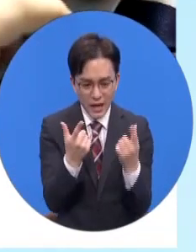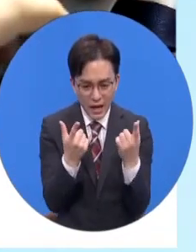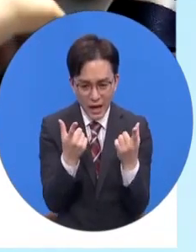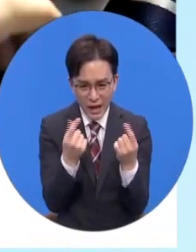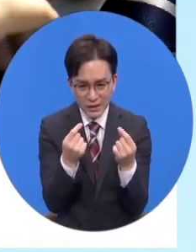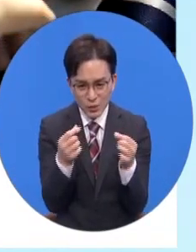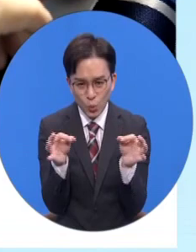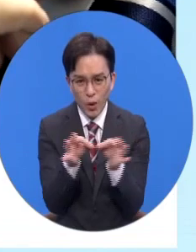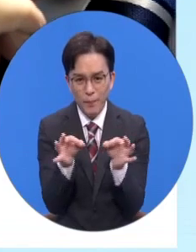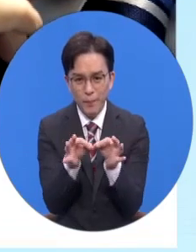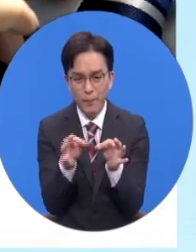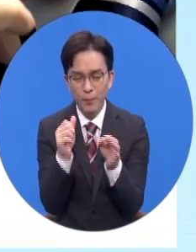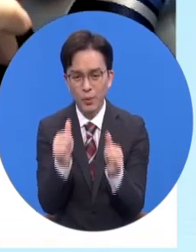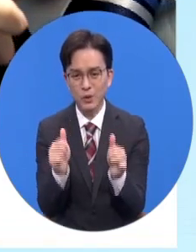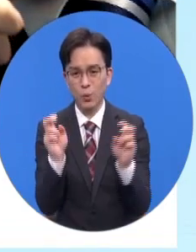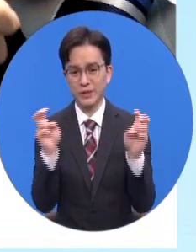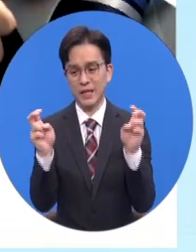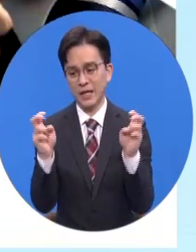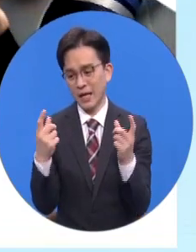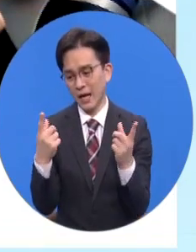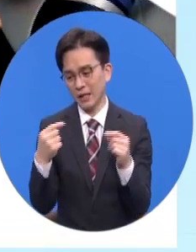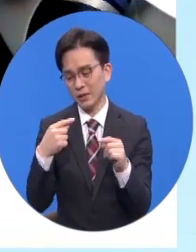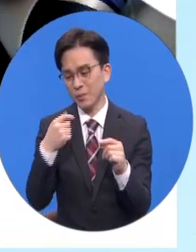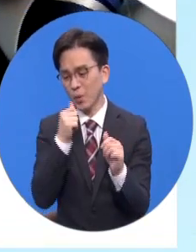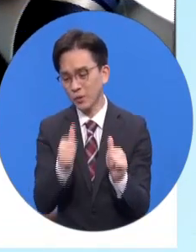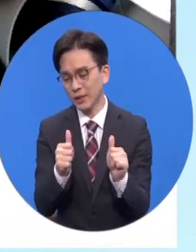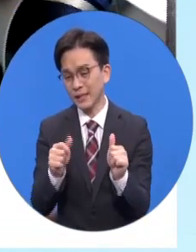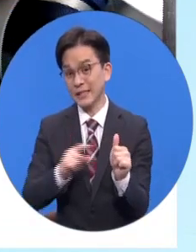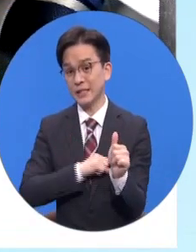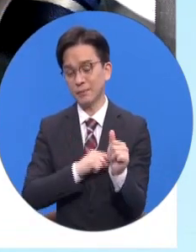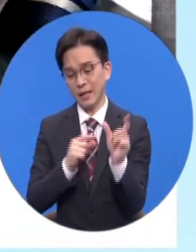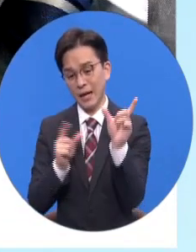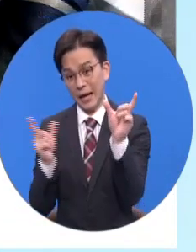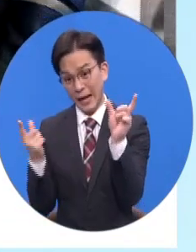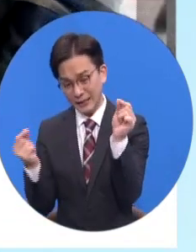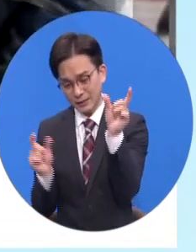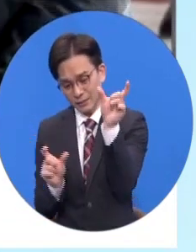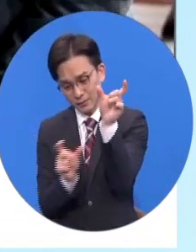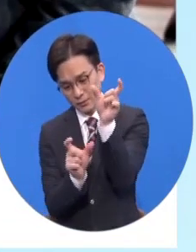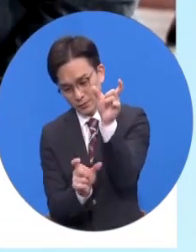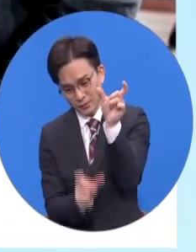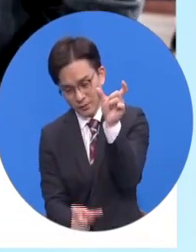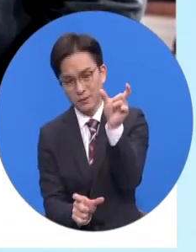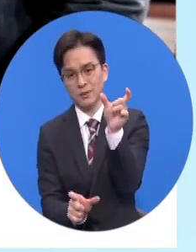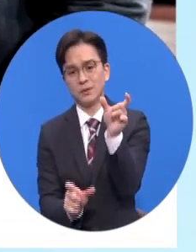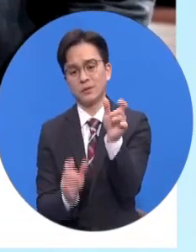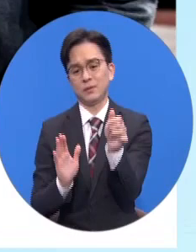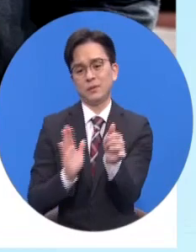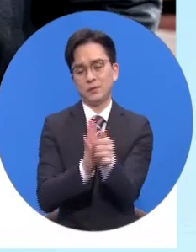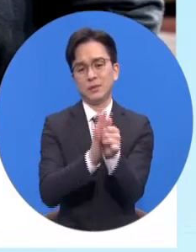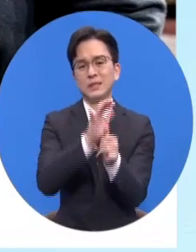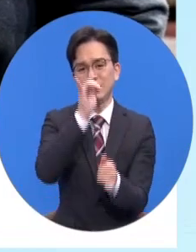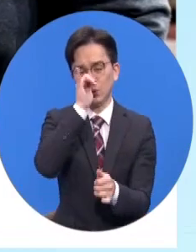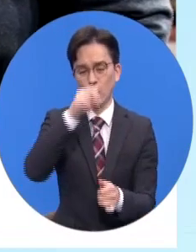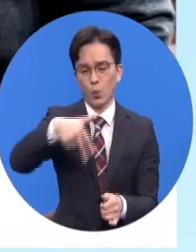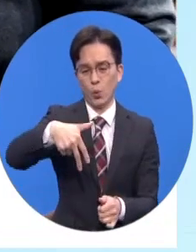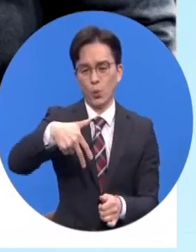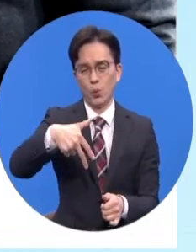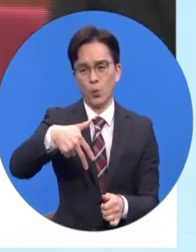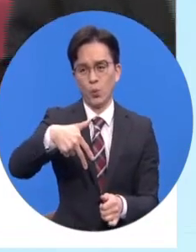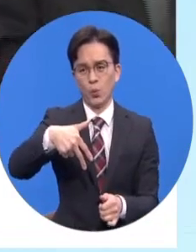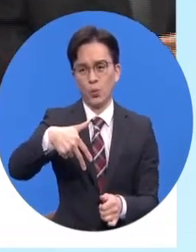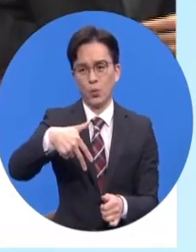선장에게 돼 있었습니다 누구나 변호사 조력을 받을 수 있는데 변호사로서 직업윤리 4 조력을 하는게 맞고 그렇다면 그게